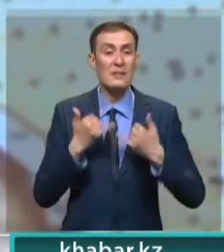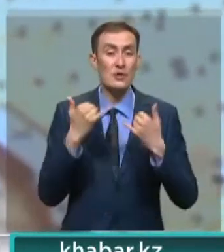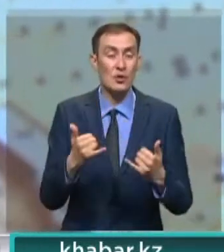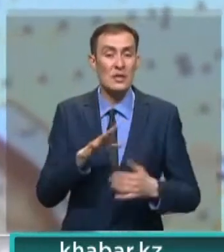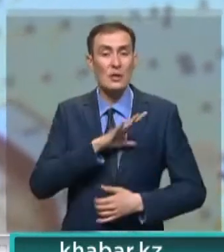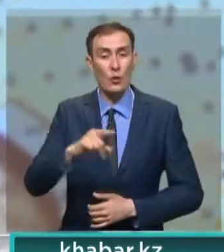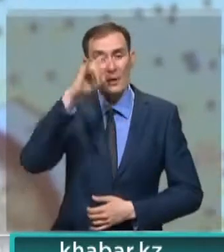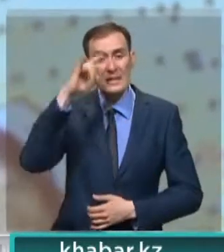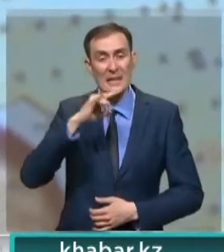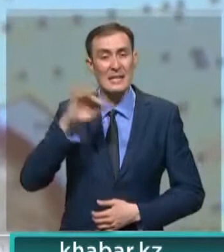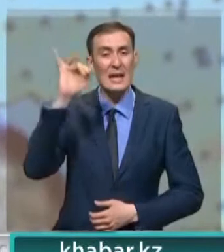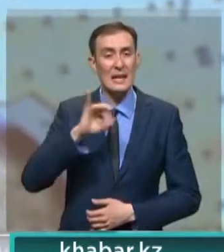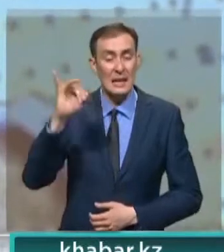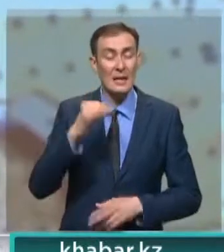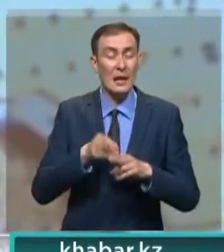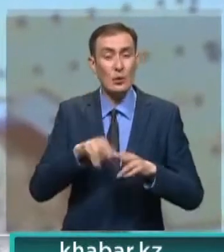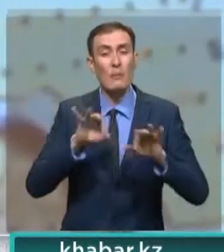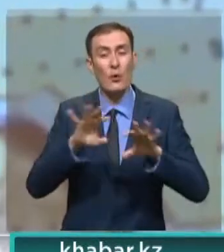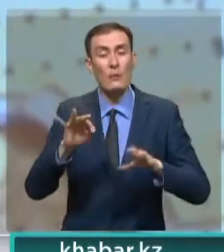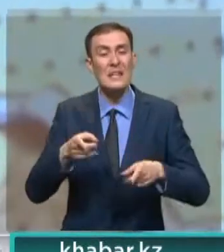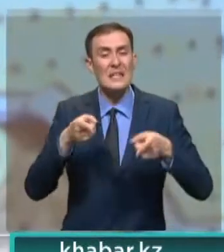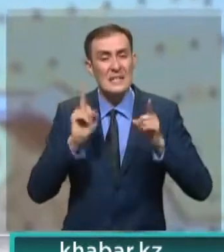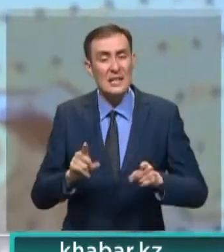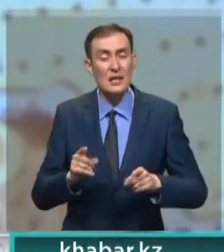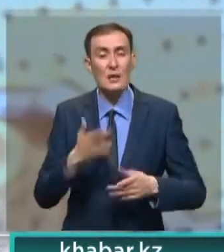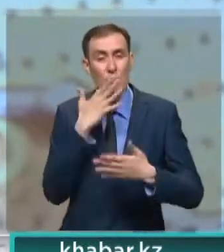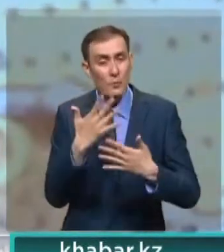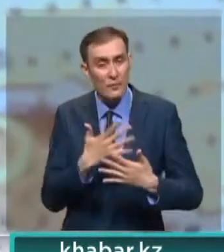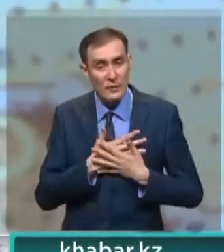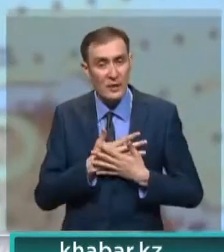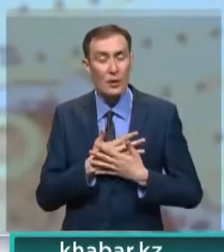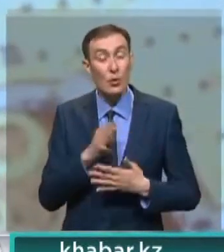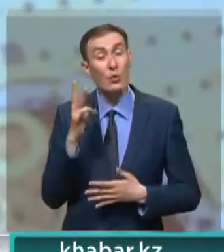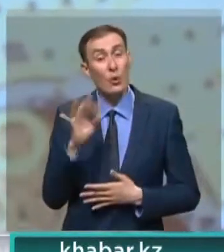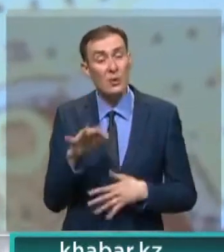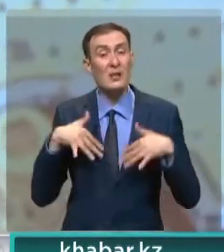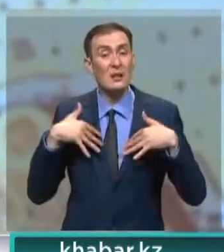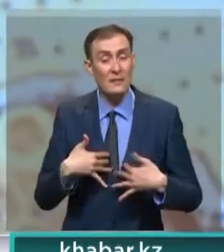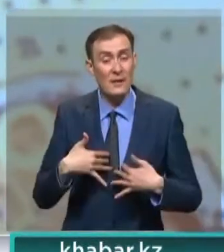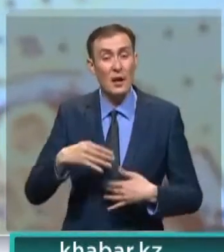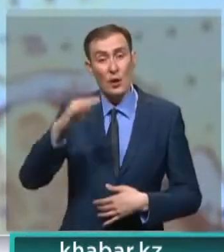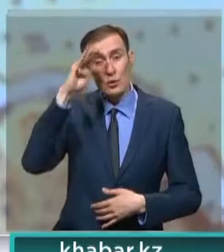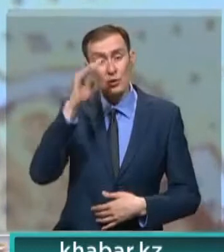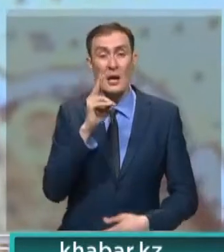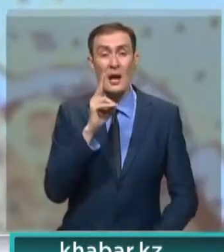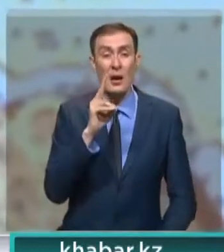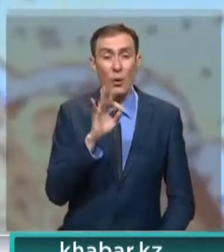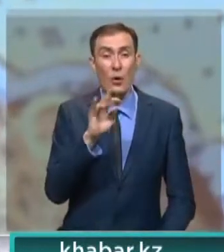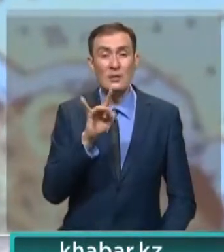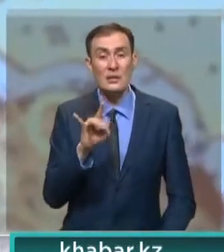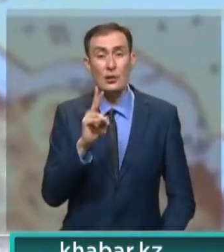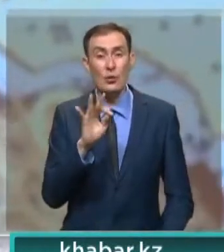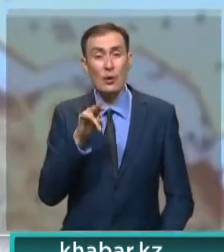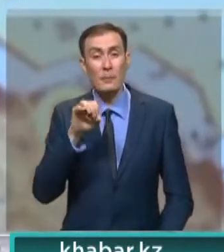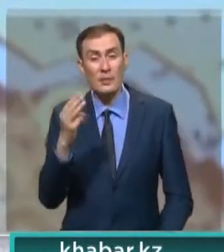посвящен героям казахской легенды, которая повествует об искренней и настоящей, но трагической любви юноши Казы Курпеш и девушки Баян